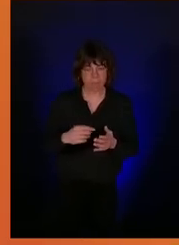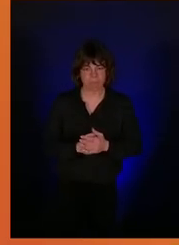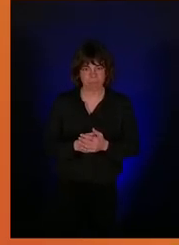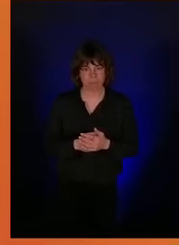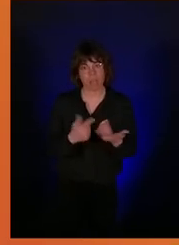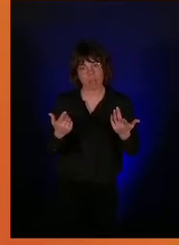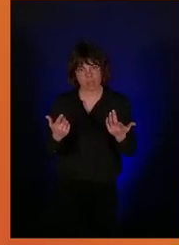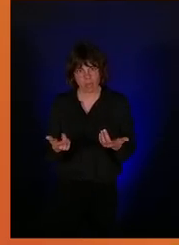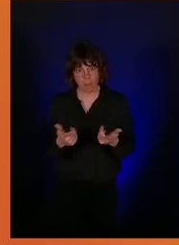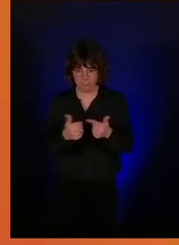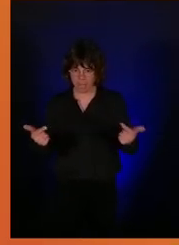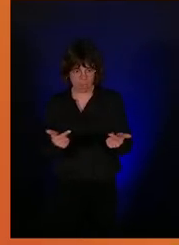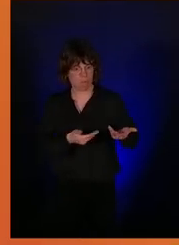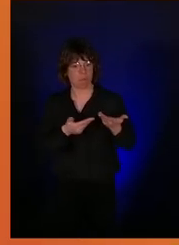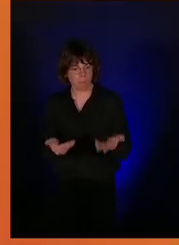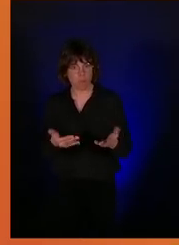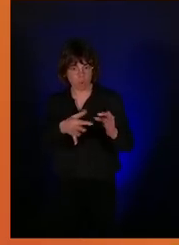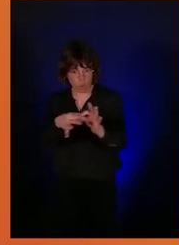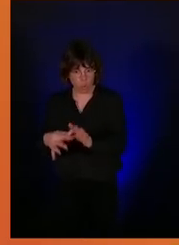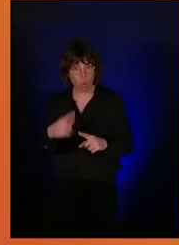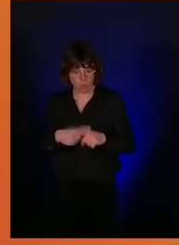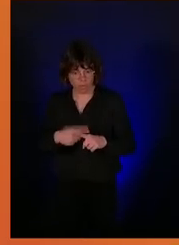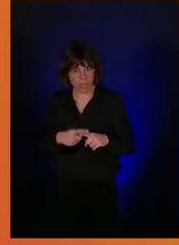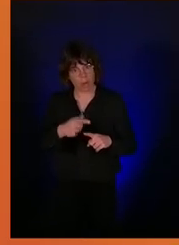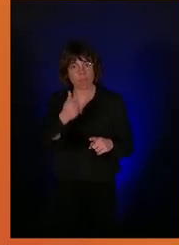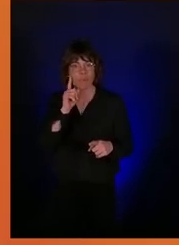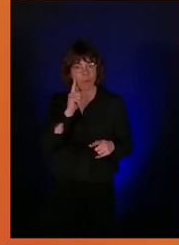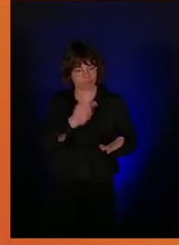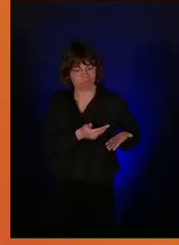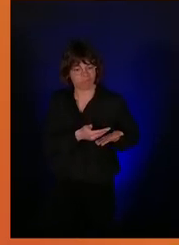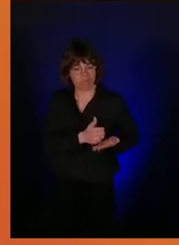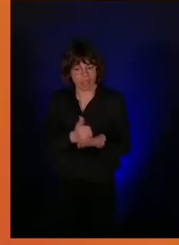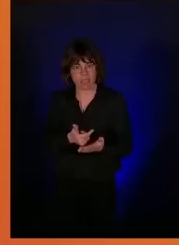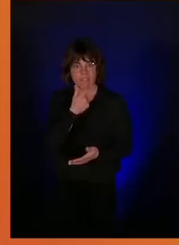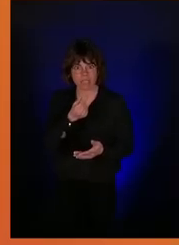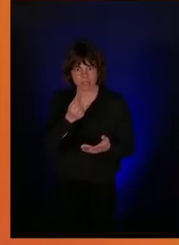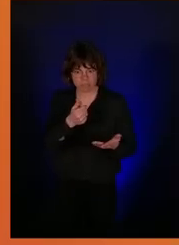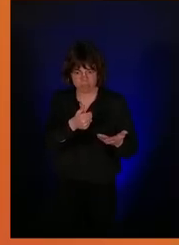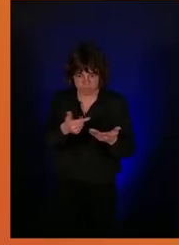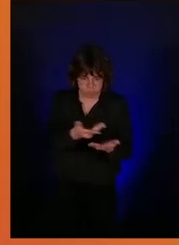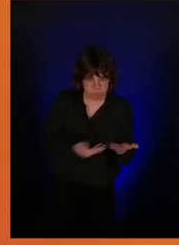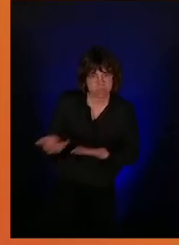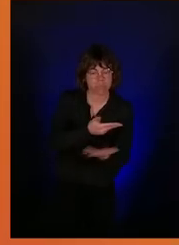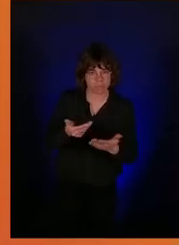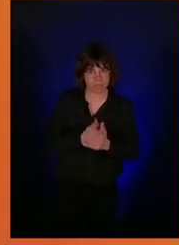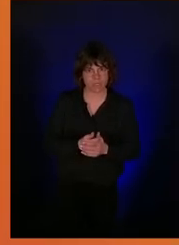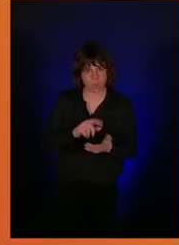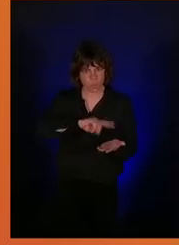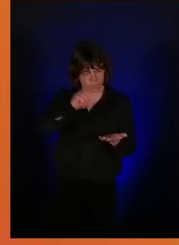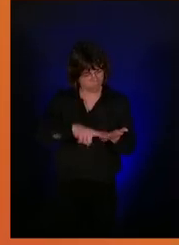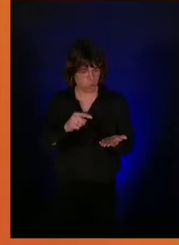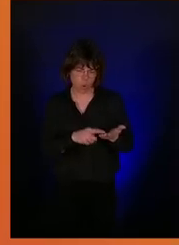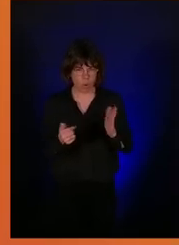confédéral est à disposition pour faciliter ces campagnes. En plus de l'enjeu financier, nous devons travailler à renforcer